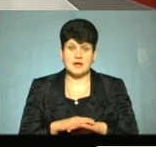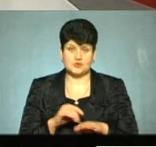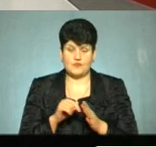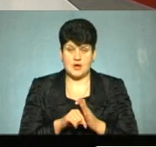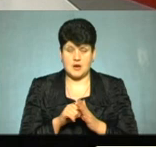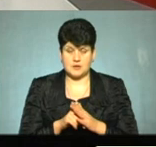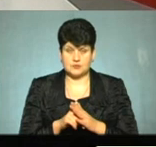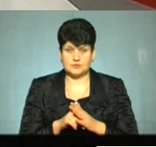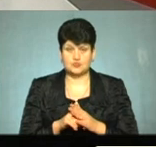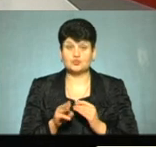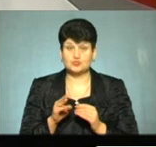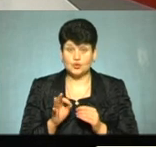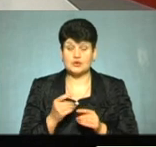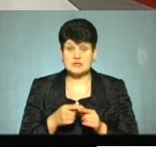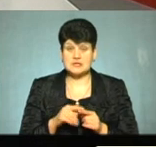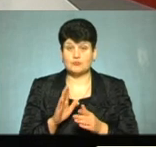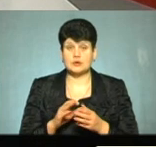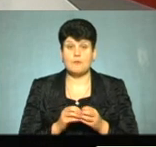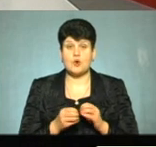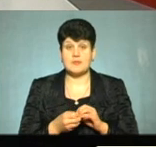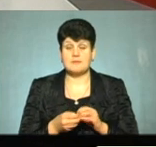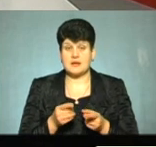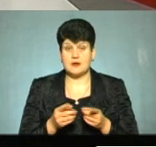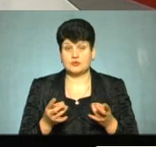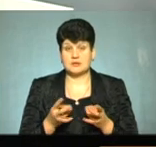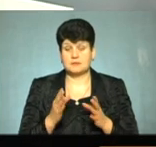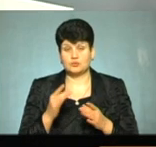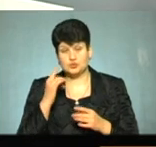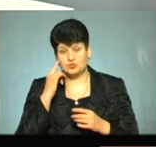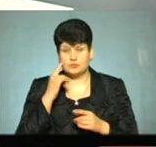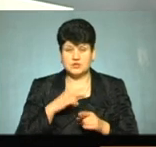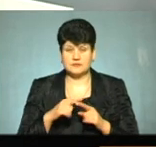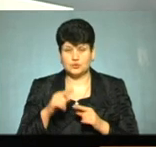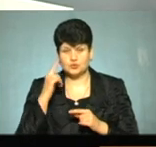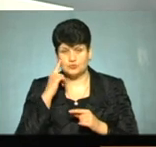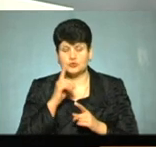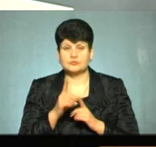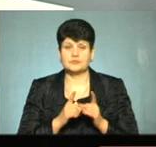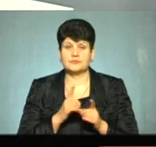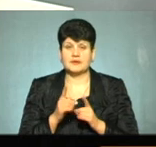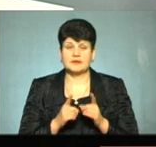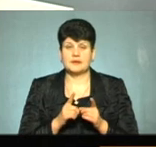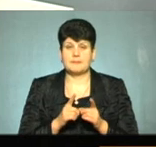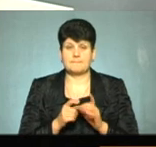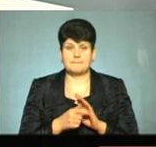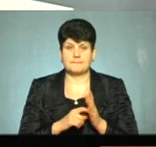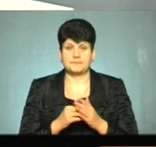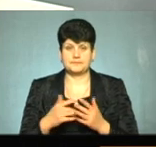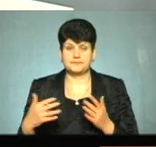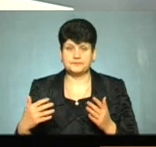масового характеру, ну, то це буде проблема, і реально треба буде думати, швидко думати, щоб переоснащувати решта